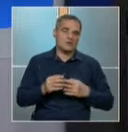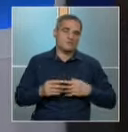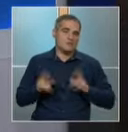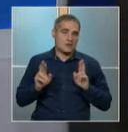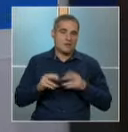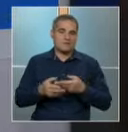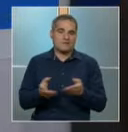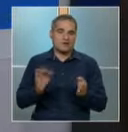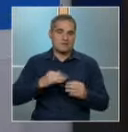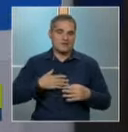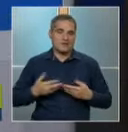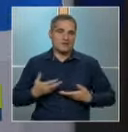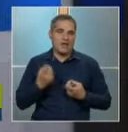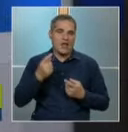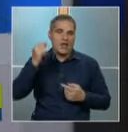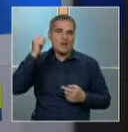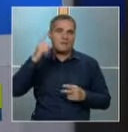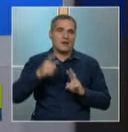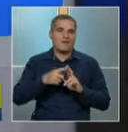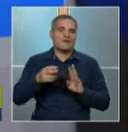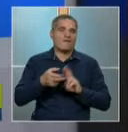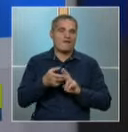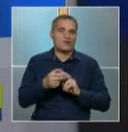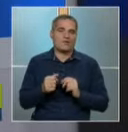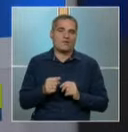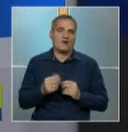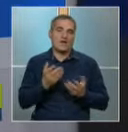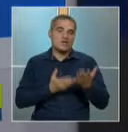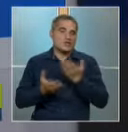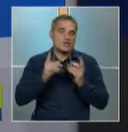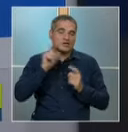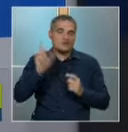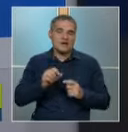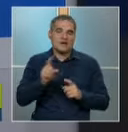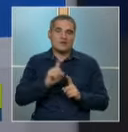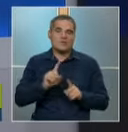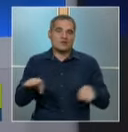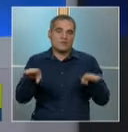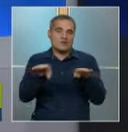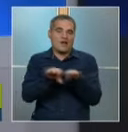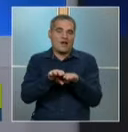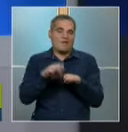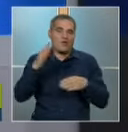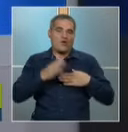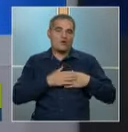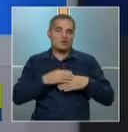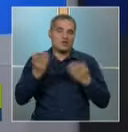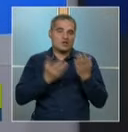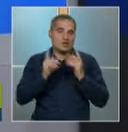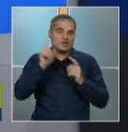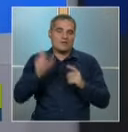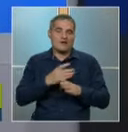се и на вас ще бъде интересно. Една мисъл на Павел Вежинов. Четящия човек не може да бъде равнодушен. Четящия човек